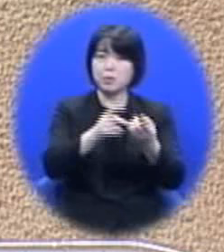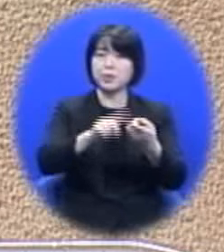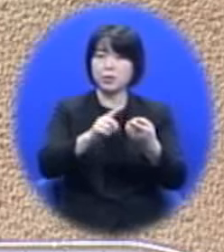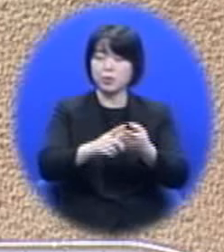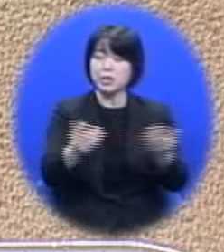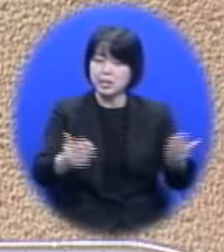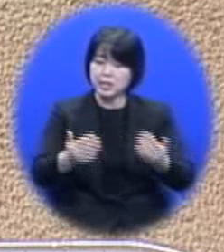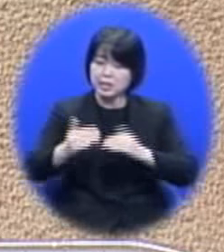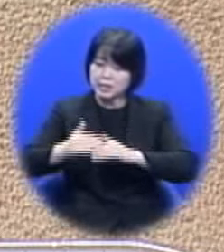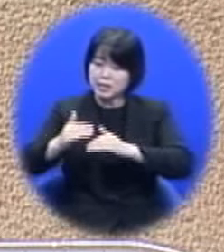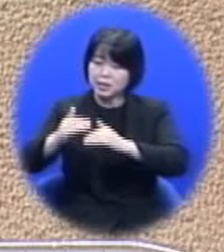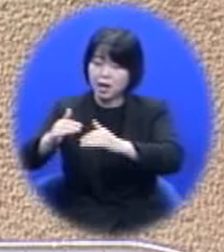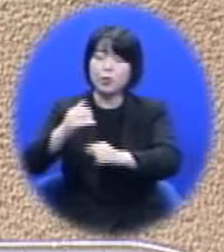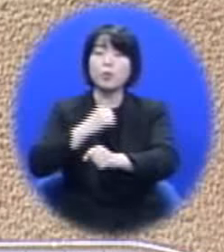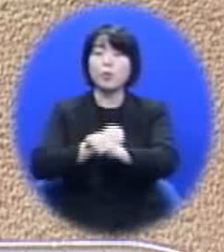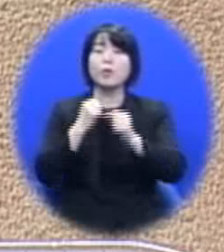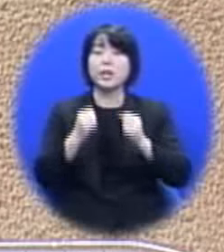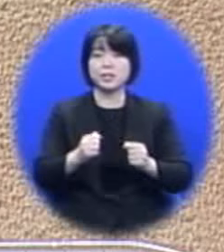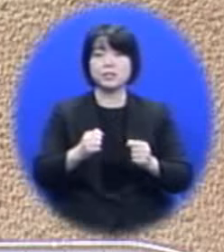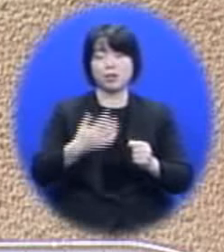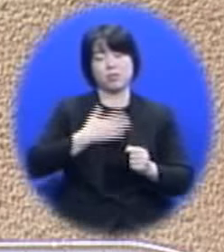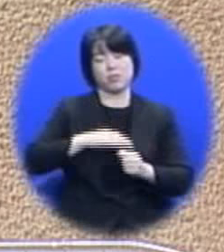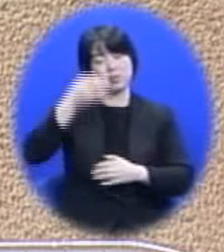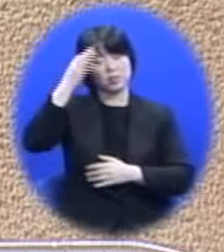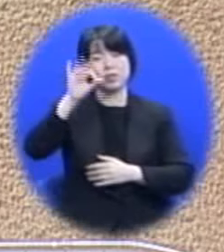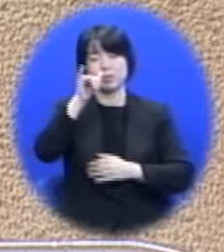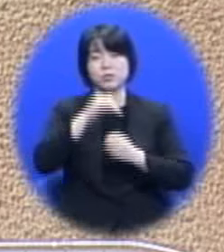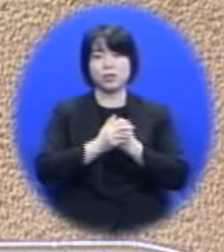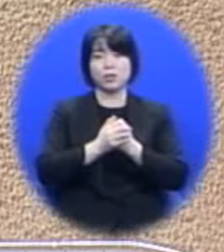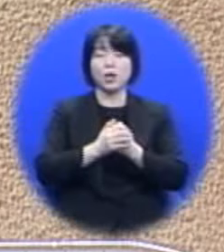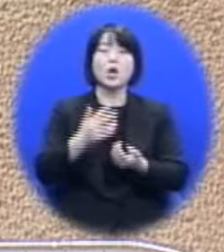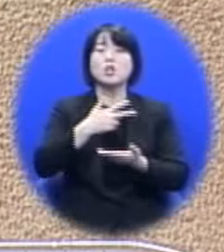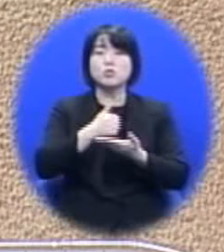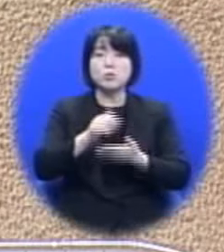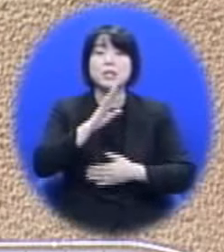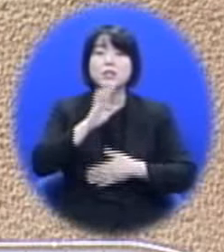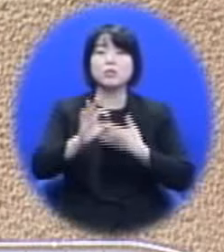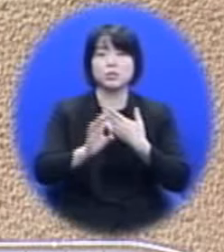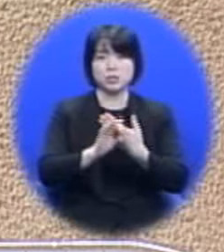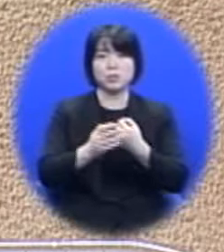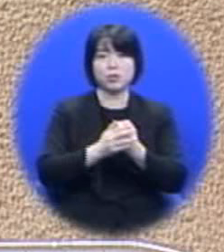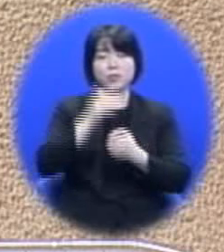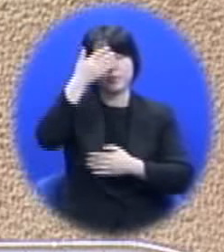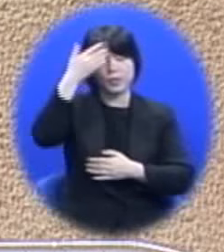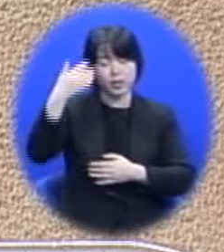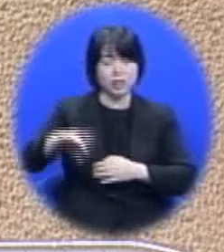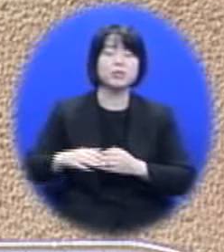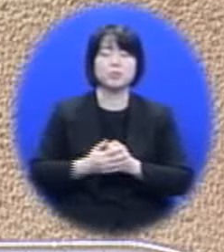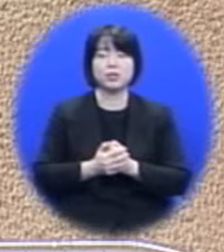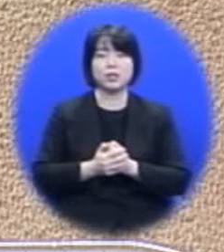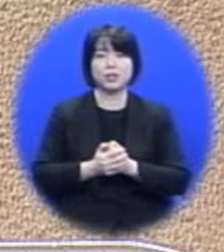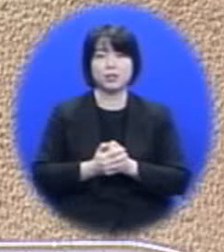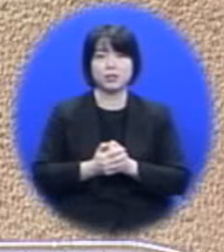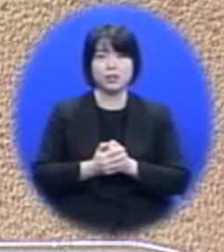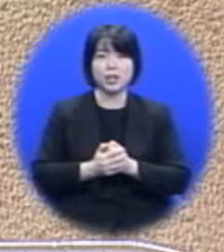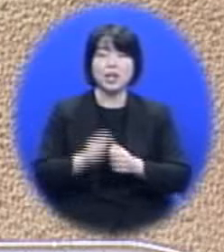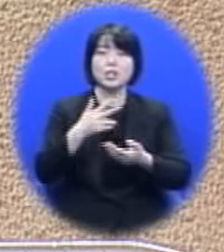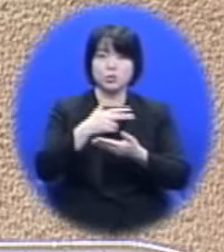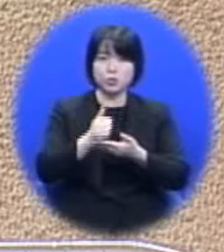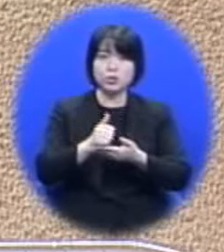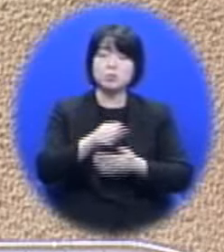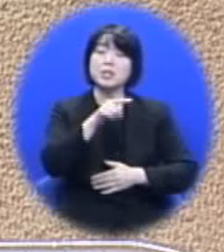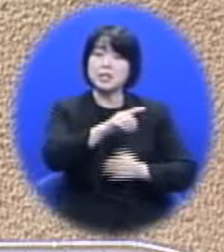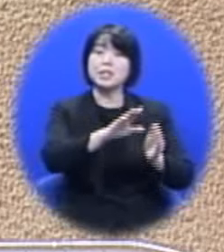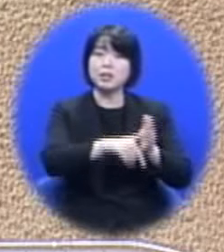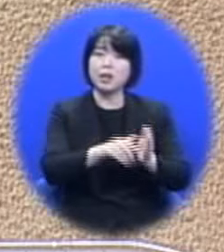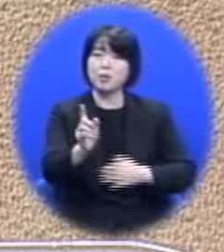진행하고 계시는구나. 주님, 그러시면 다행입니다. 주님이 이